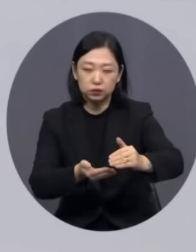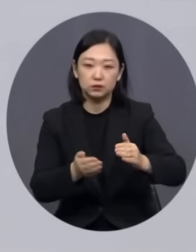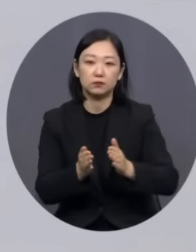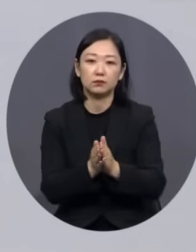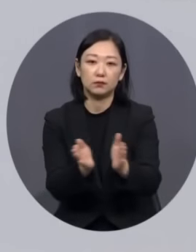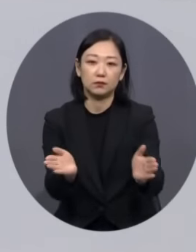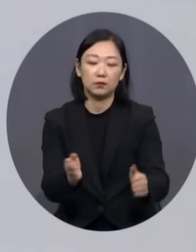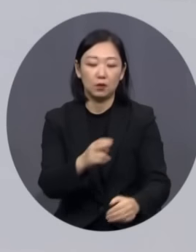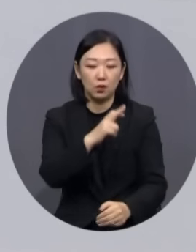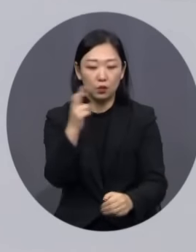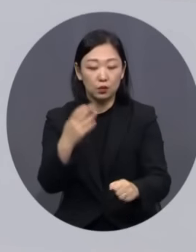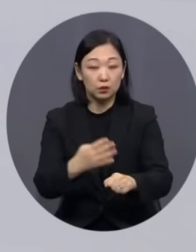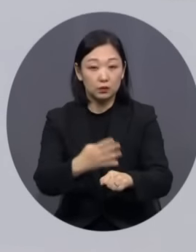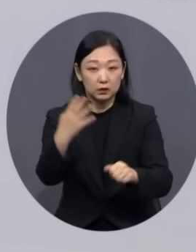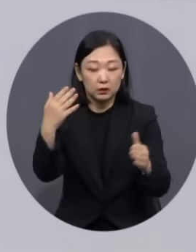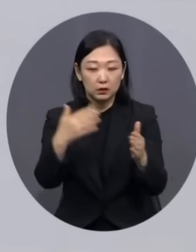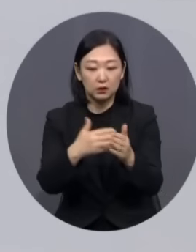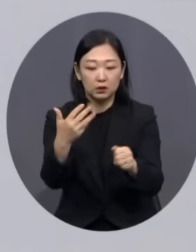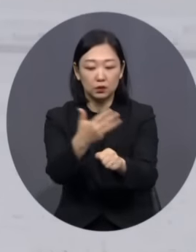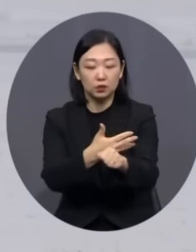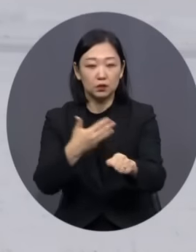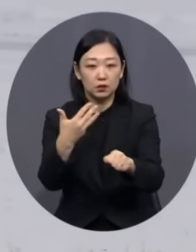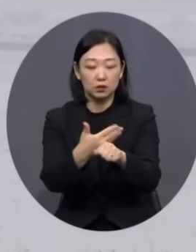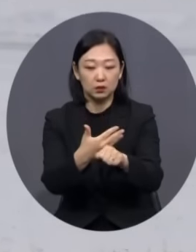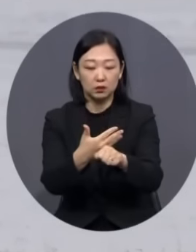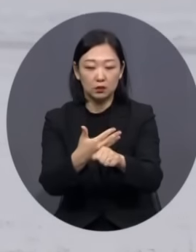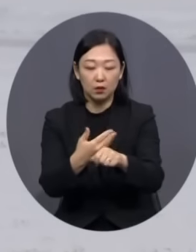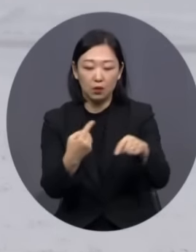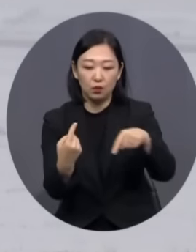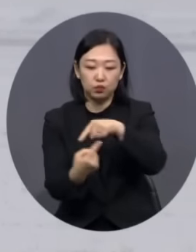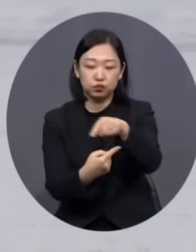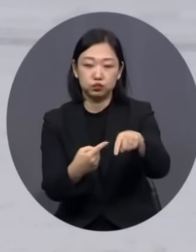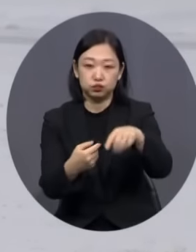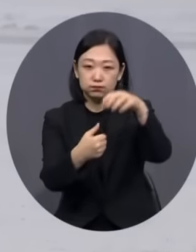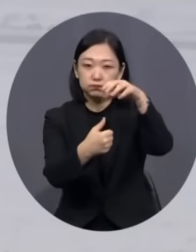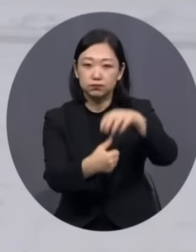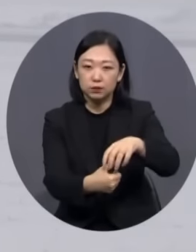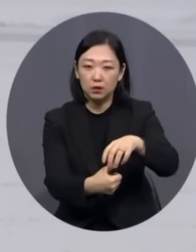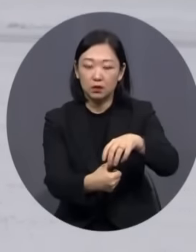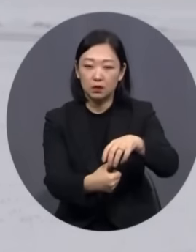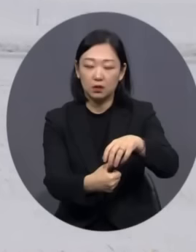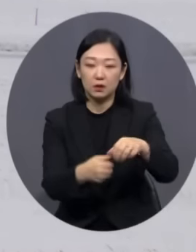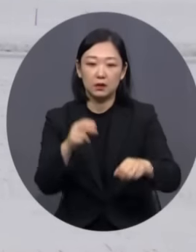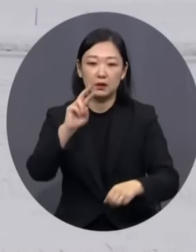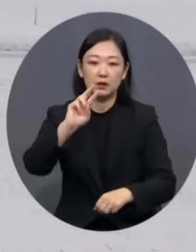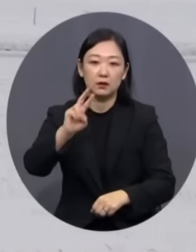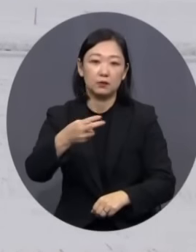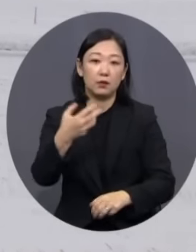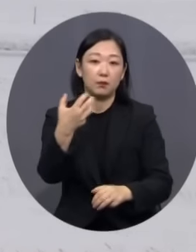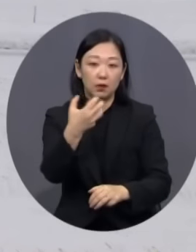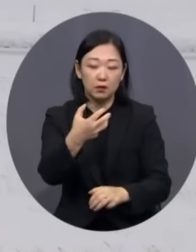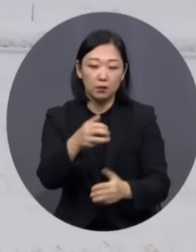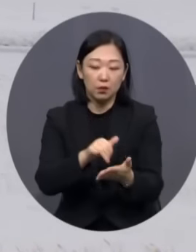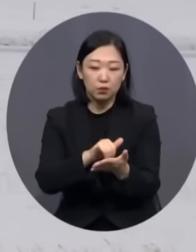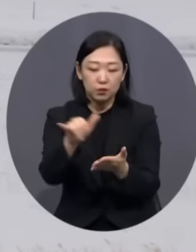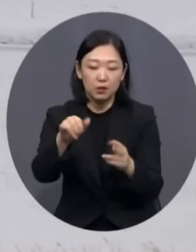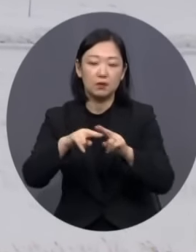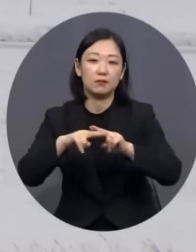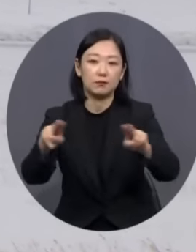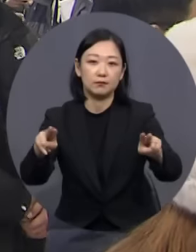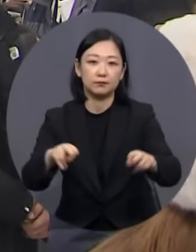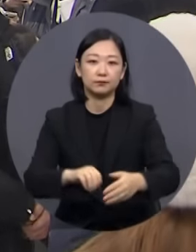오후 4시까지 8시간 가까이 활주로는 사실상 폐쇄됐고 280편이 넘는 항공기가